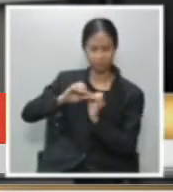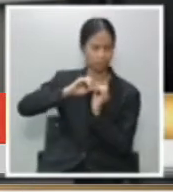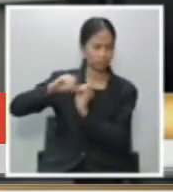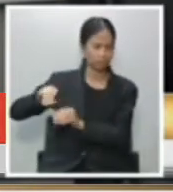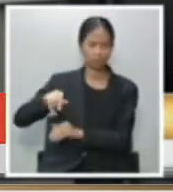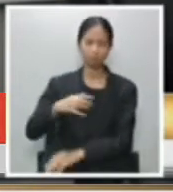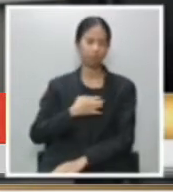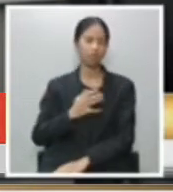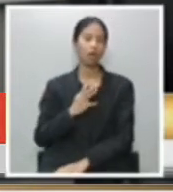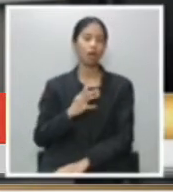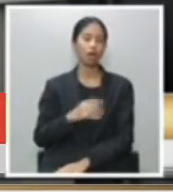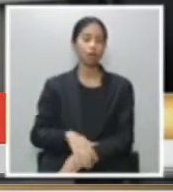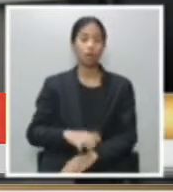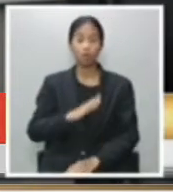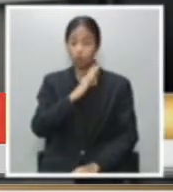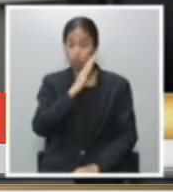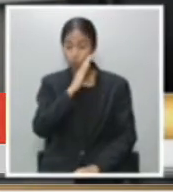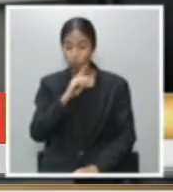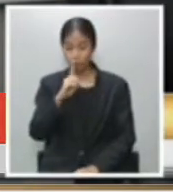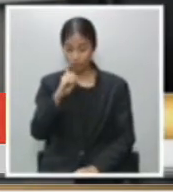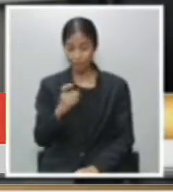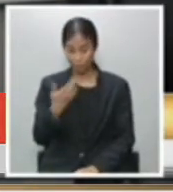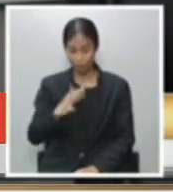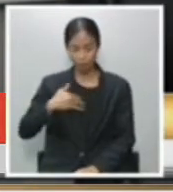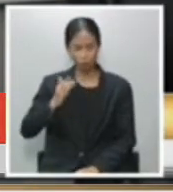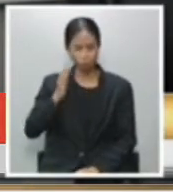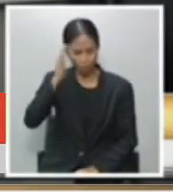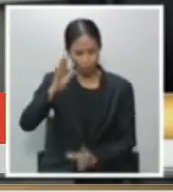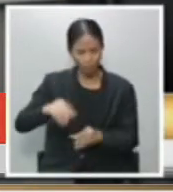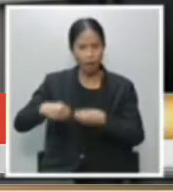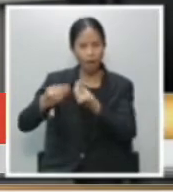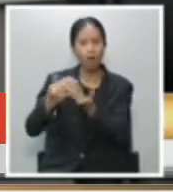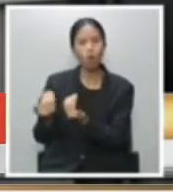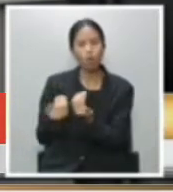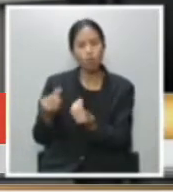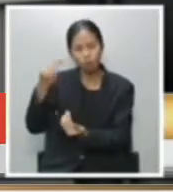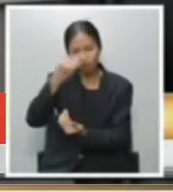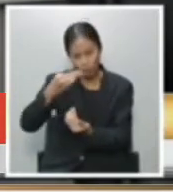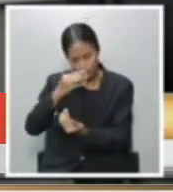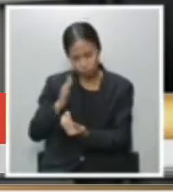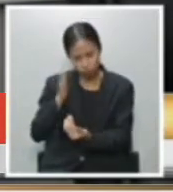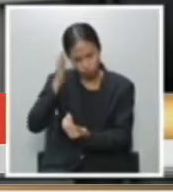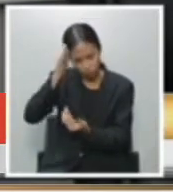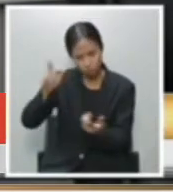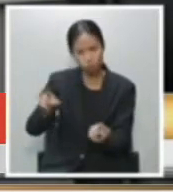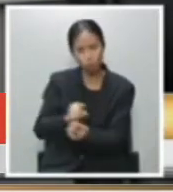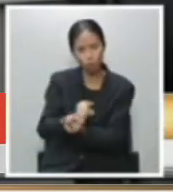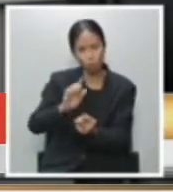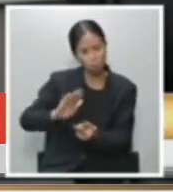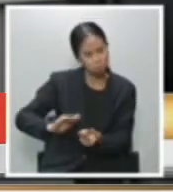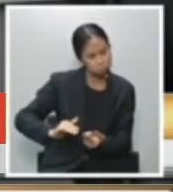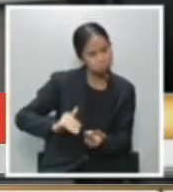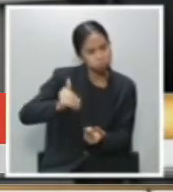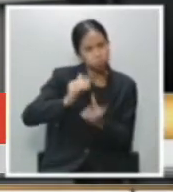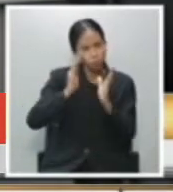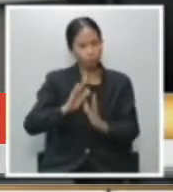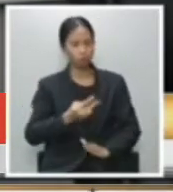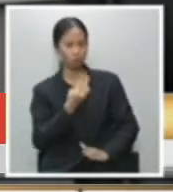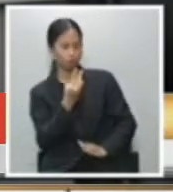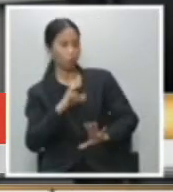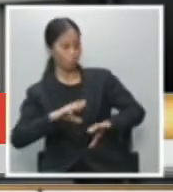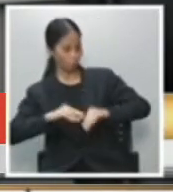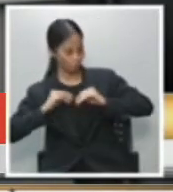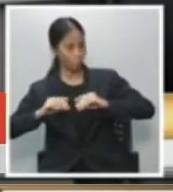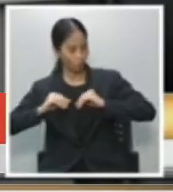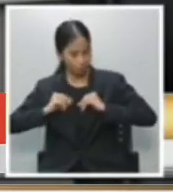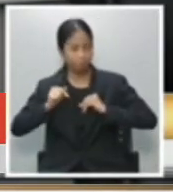แม้เขาตายไปแล้วส่งให้ลูกให้หลานเขาก็หวังให้ลูกให้หลานเขาอยู่ในสังคมที่ดี มีผู้ยอมรับนับถือผมเชื่ออย่างนั้